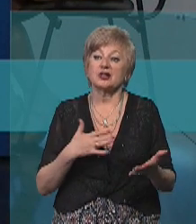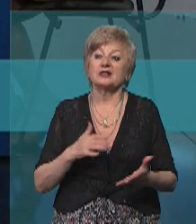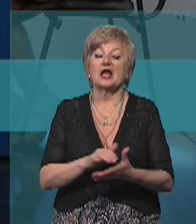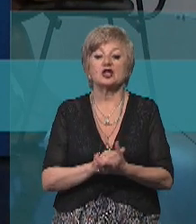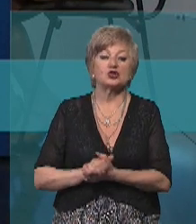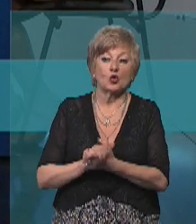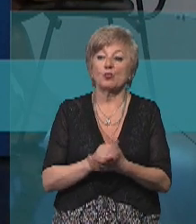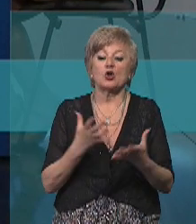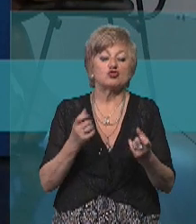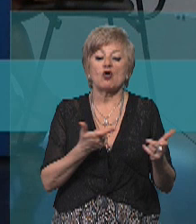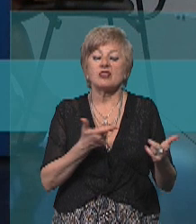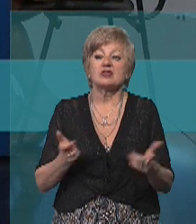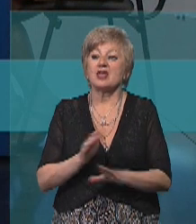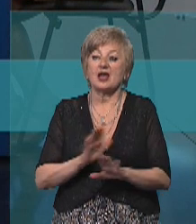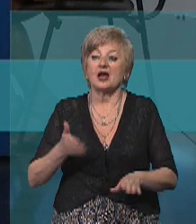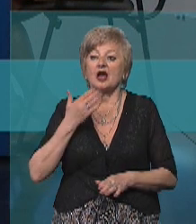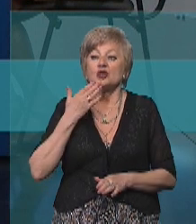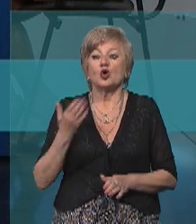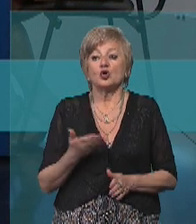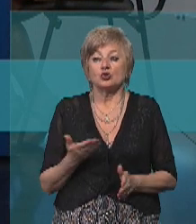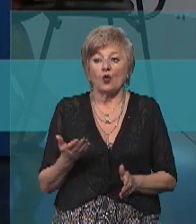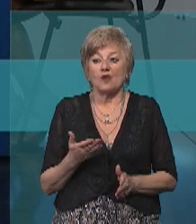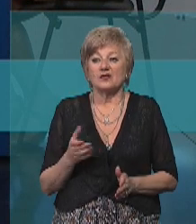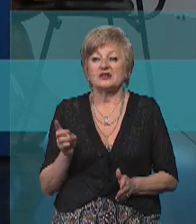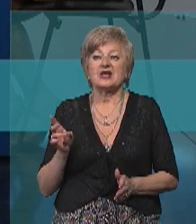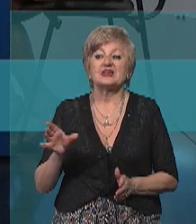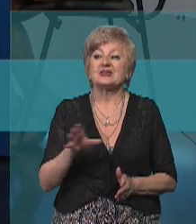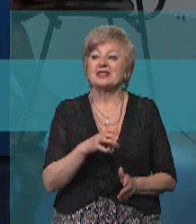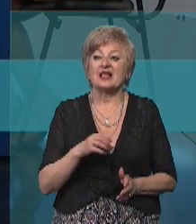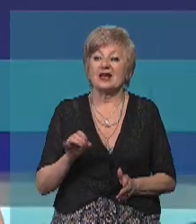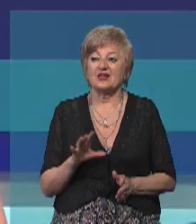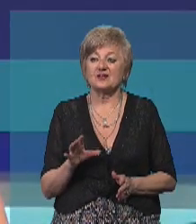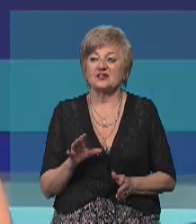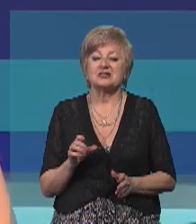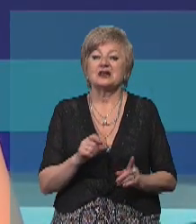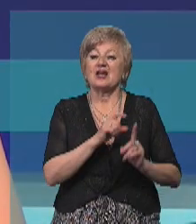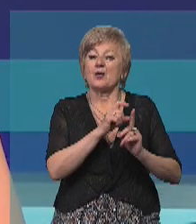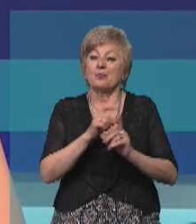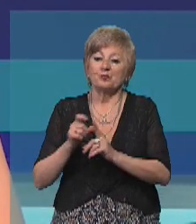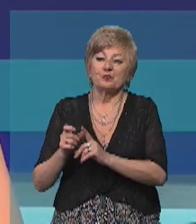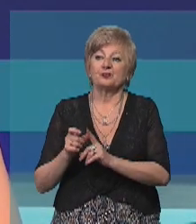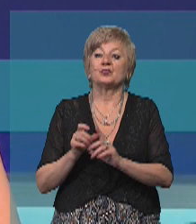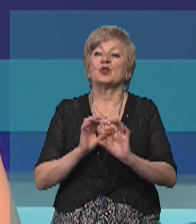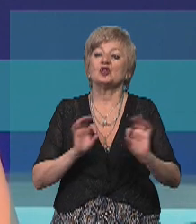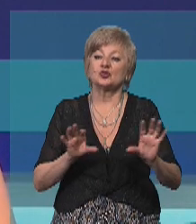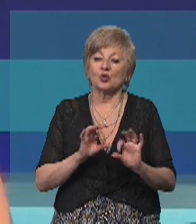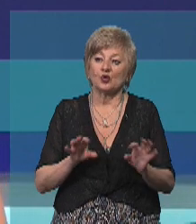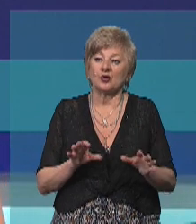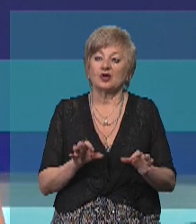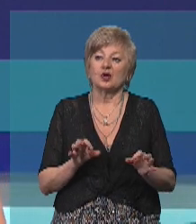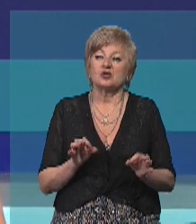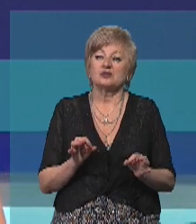суспільство ще не готове орієнтуватися безпосередньо на ті речі, на які орієнтується суспільство